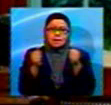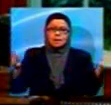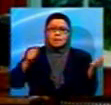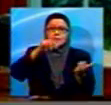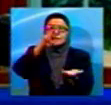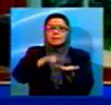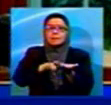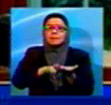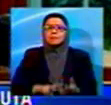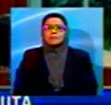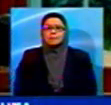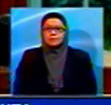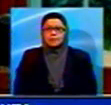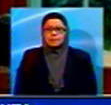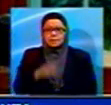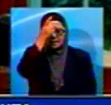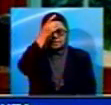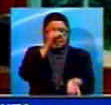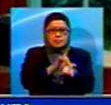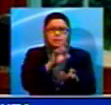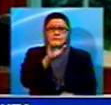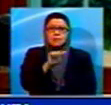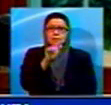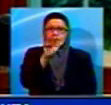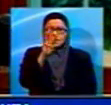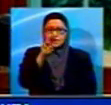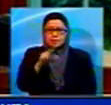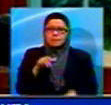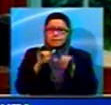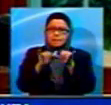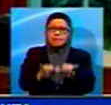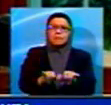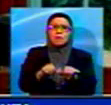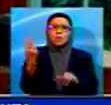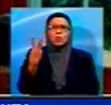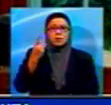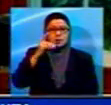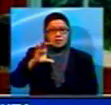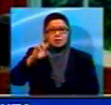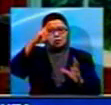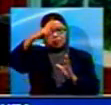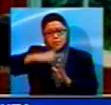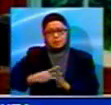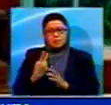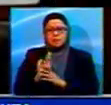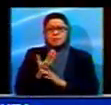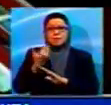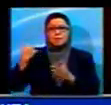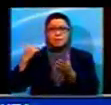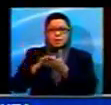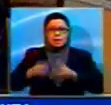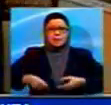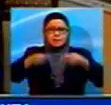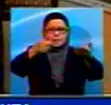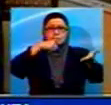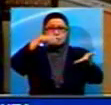Visa Datuk Dr Awang adik yang telah berada di Washington DC selama bulan sebelum itu pada Rabu lalu menyerahkan watikah pelantikannya